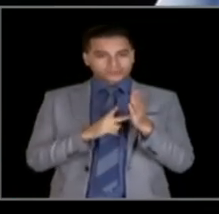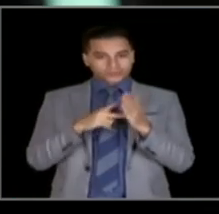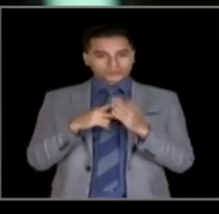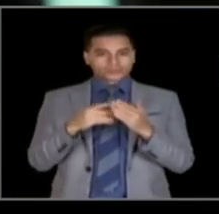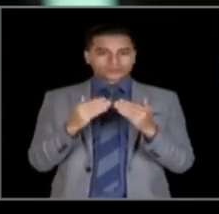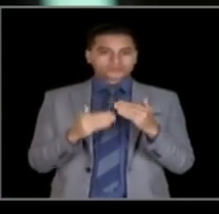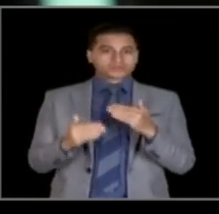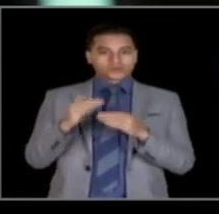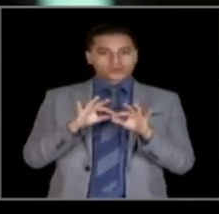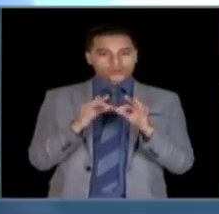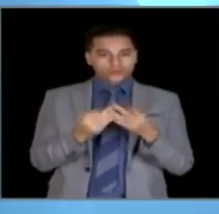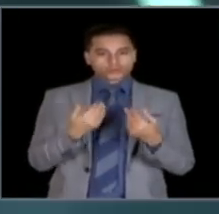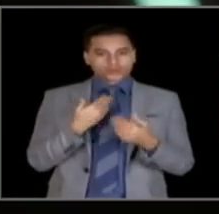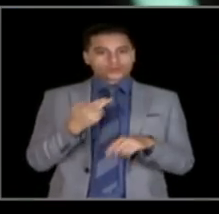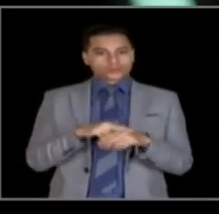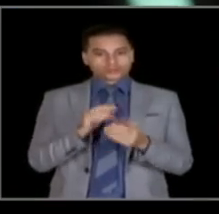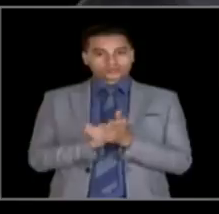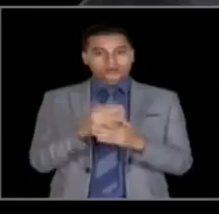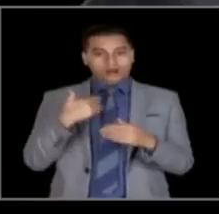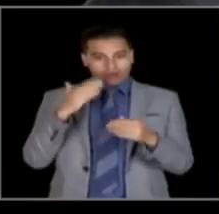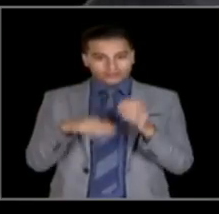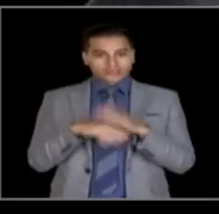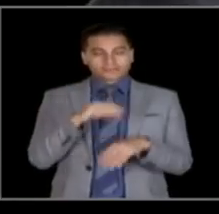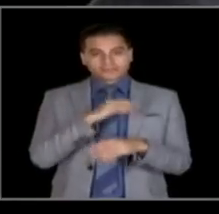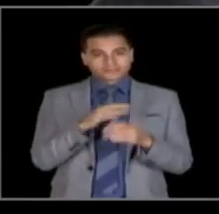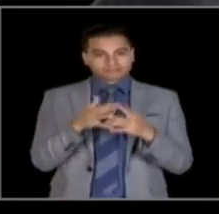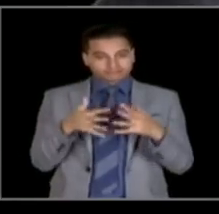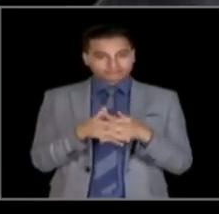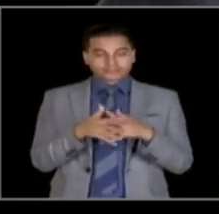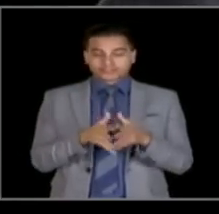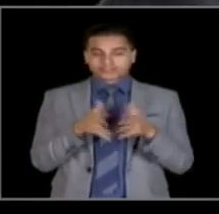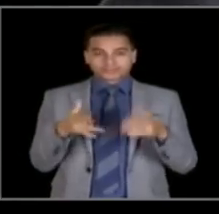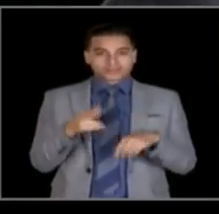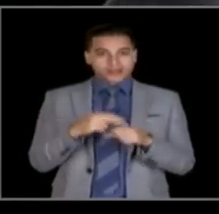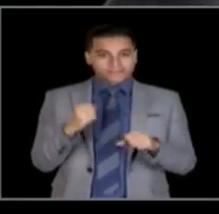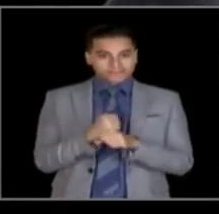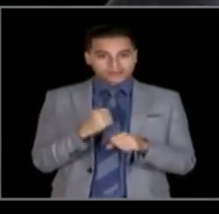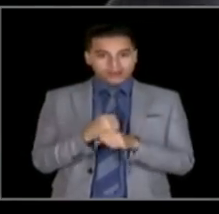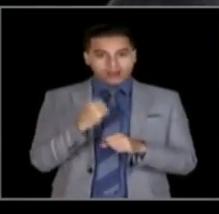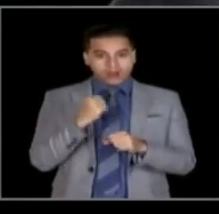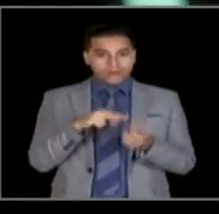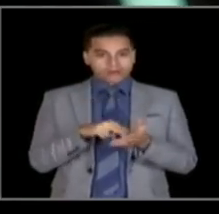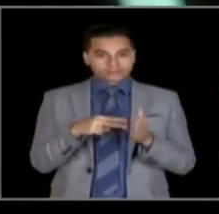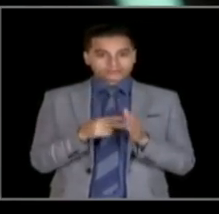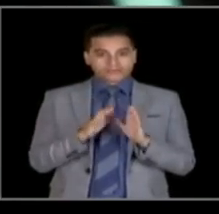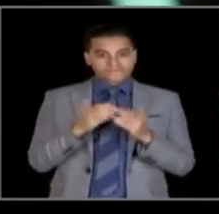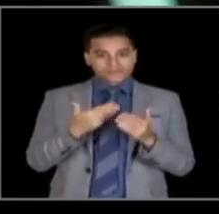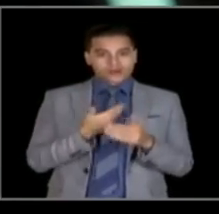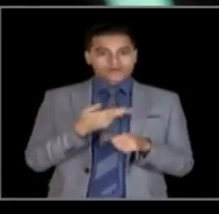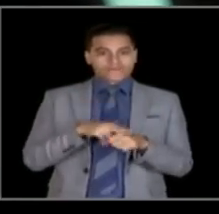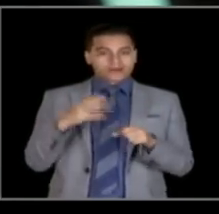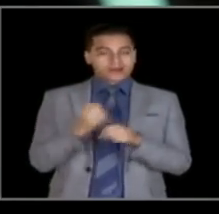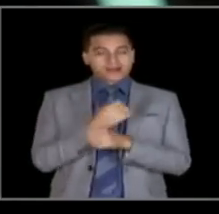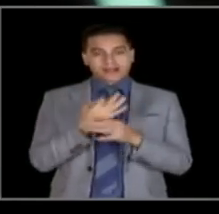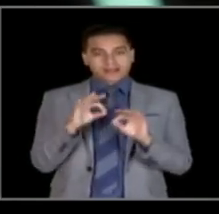ويسعد معانا كل اهلنا واصحابنا. انا قدرت استفيد كتيم ليدر استفادات عظيمه، ان انا اقدر احدد نقاط قوه ونقاط ضعف في فرقتي لحد ما حققنا